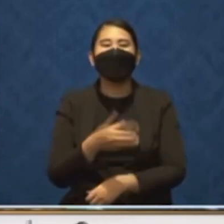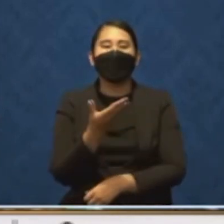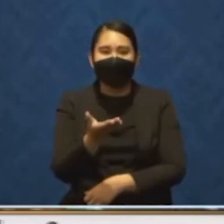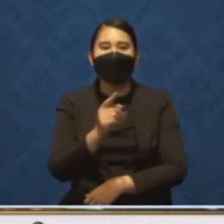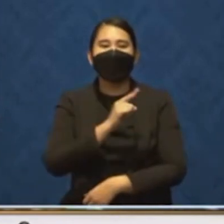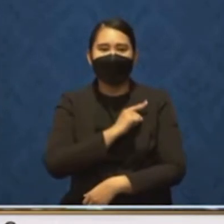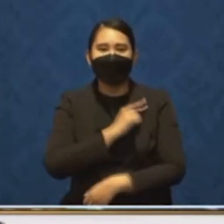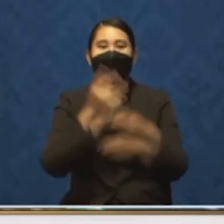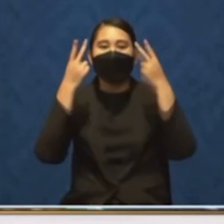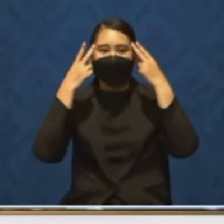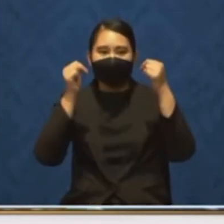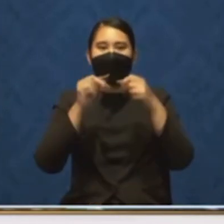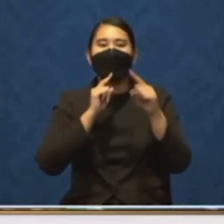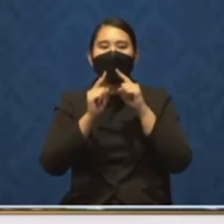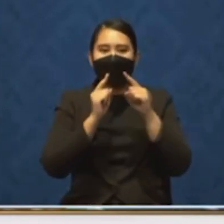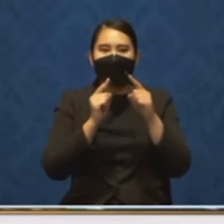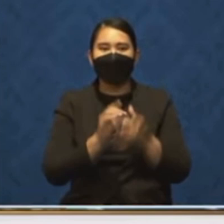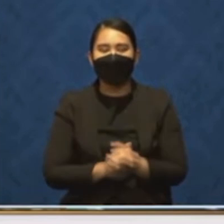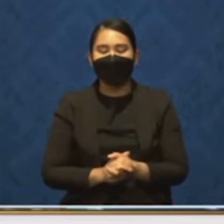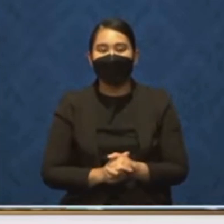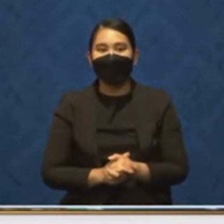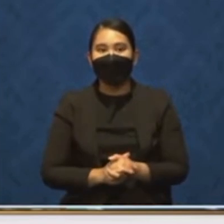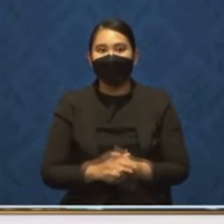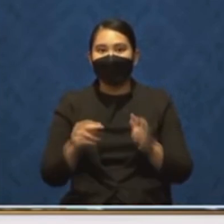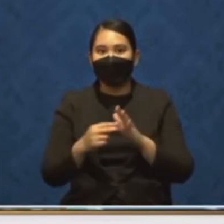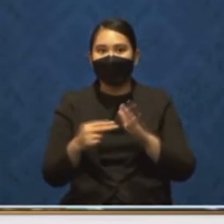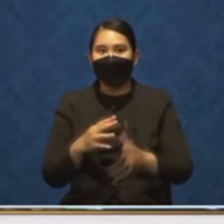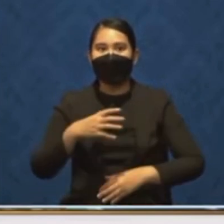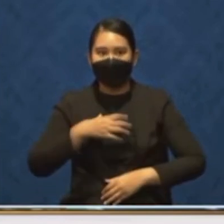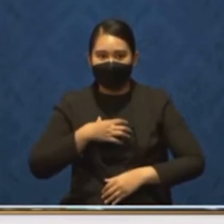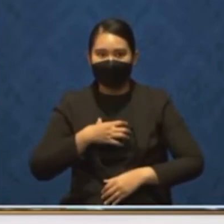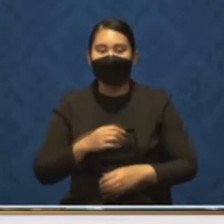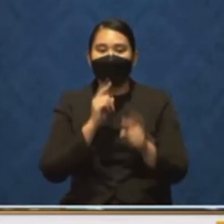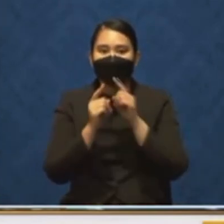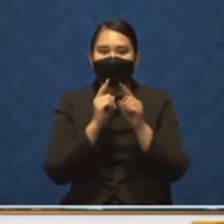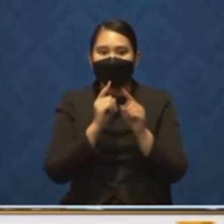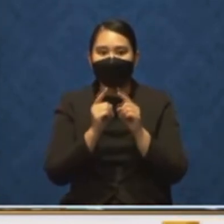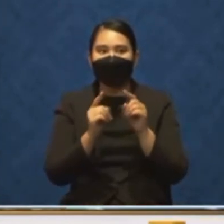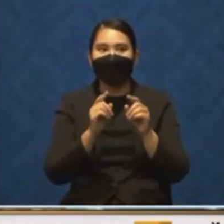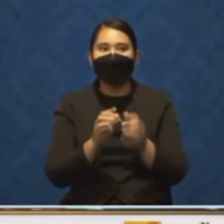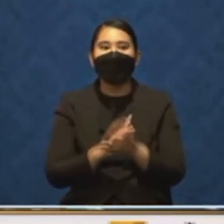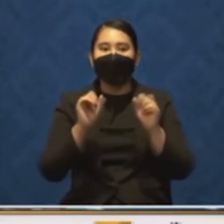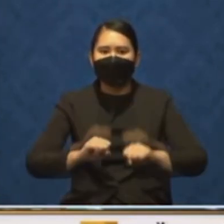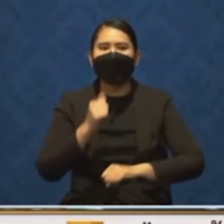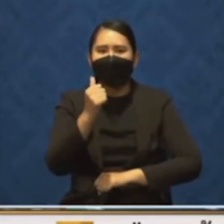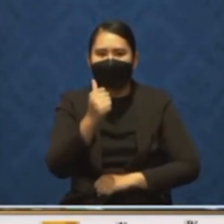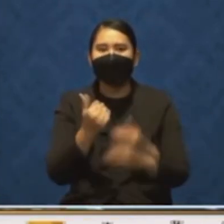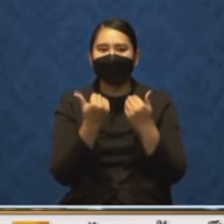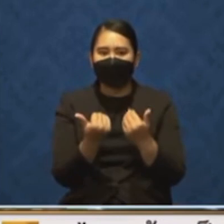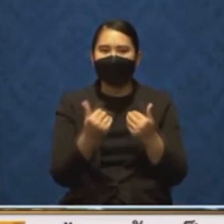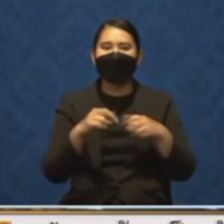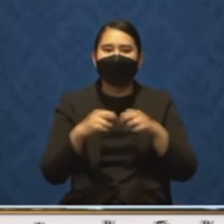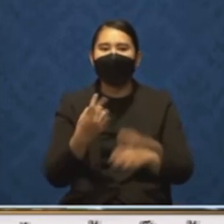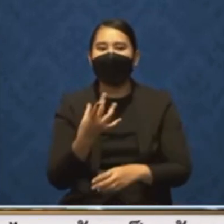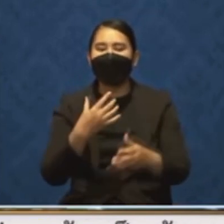ที่จะต้องเจรจาถ้ามีความกล้าพอที่จะชนกับนายทุนท่านก็ไปเจรจากับเขาว่าสถานการณ์ตอนนี้มันไม่เหมือนที่ผ่าน